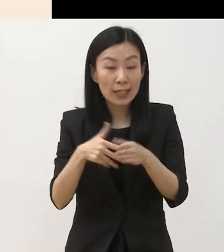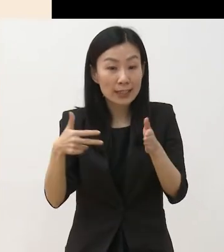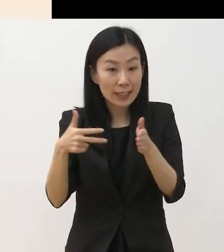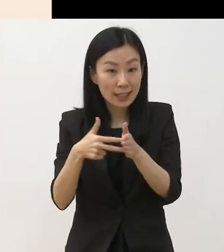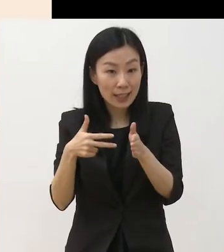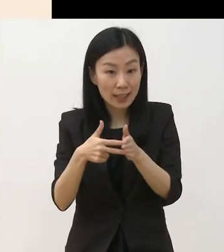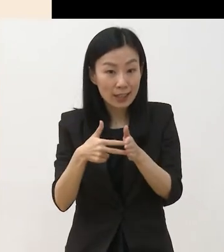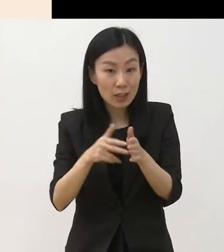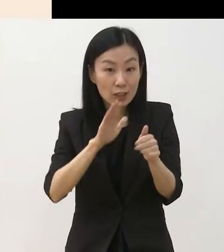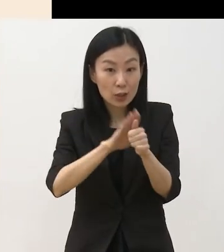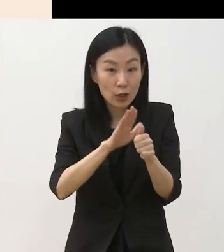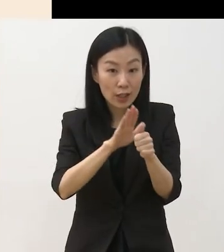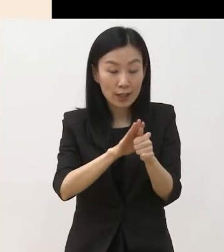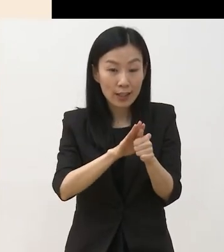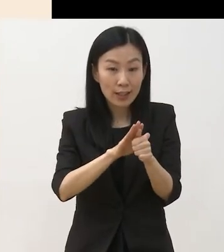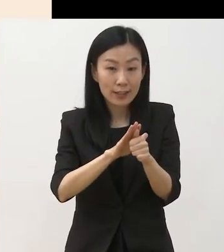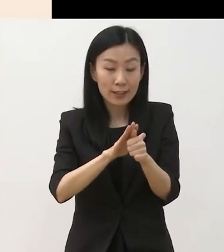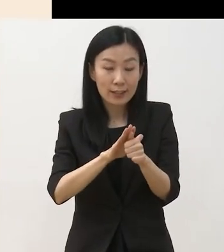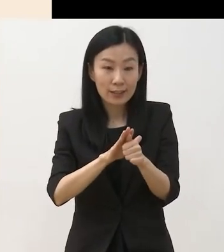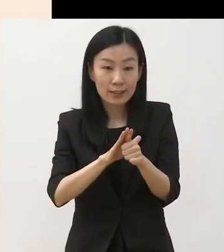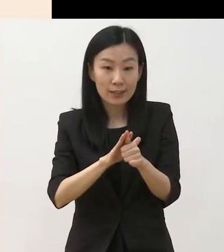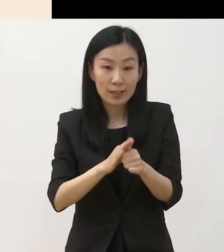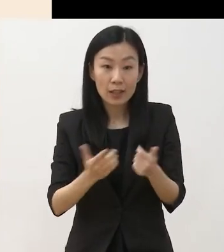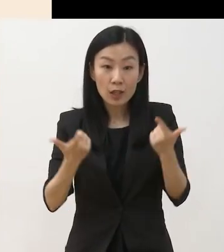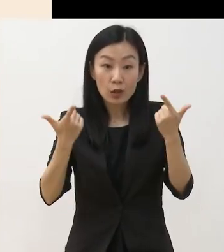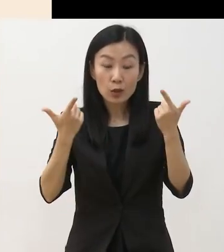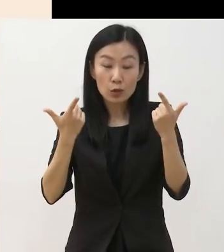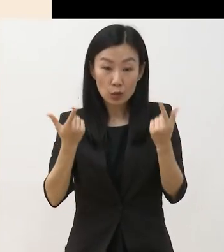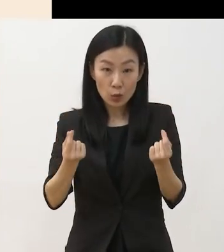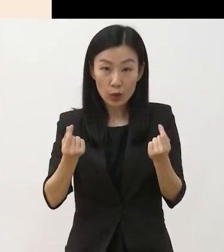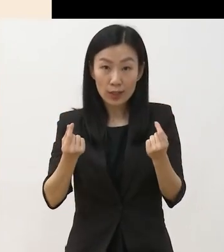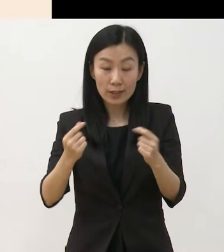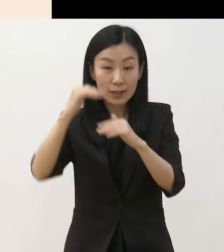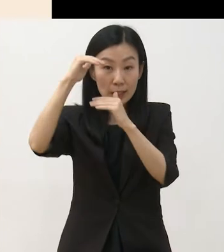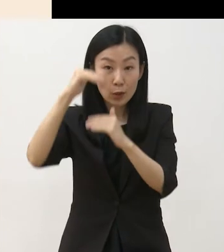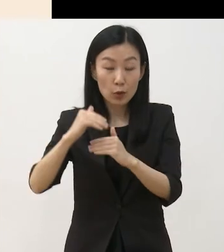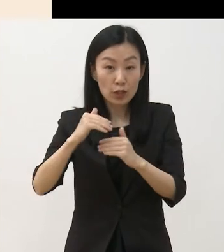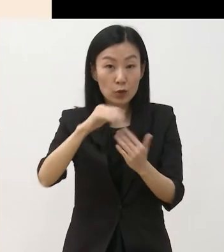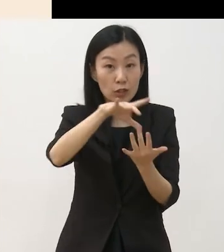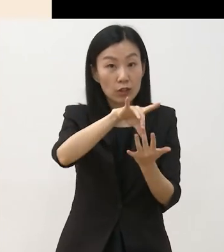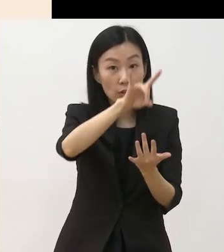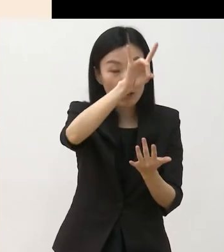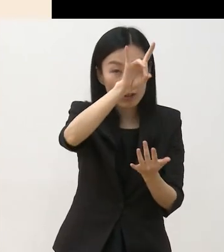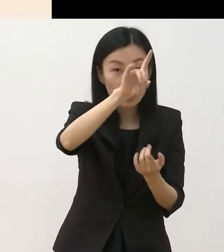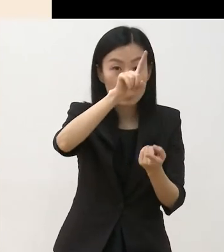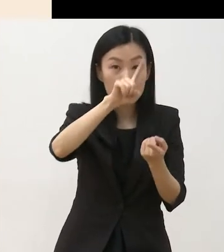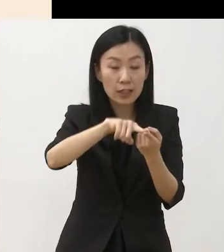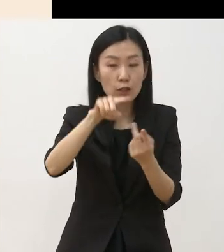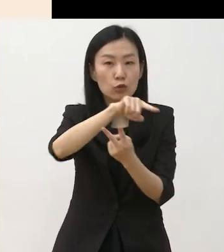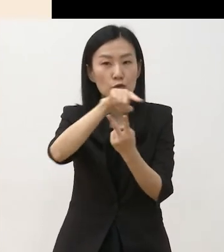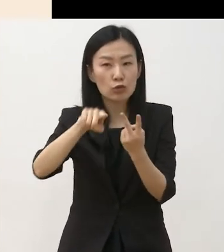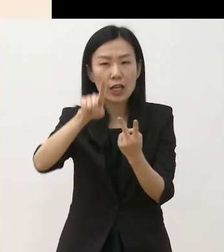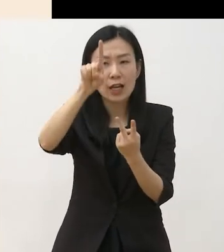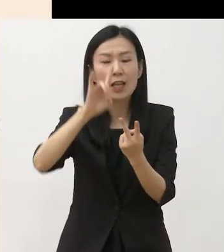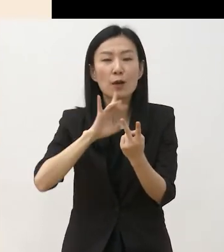지원되는 서울예술지원의 동일한 사업 내용으로 선정된 경우는 택일하여 지원하셔야